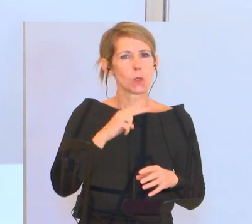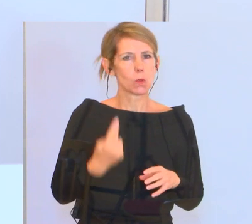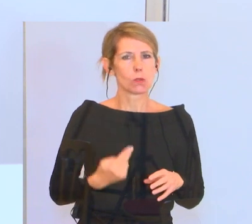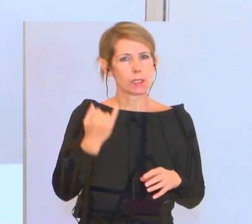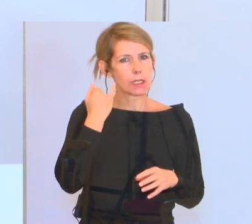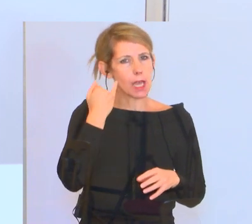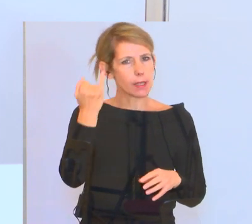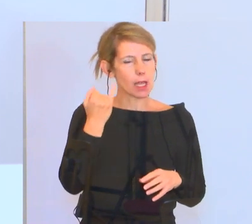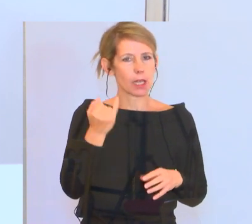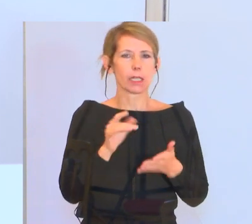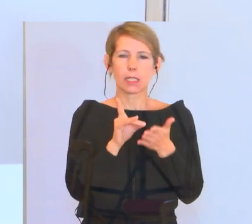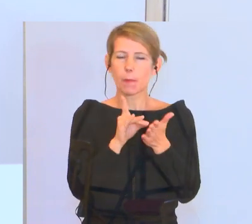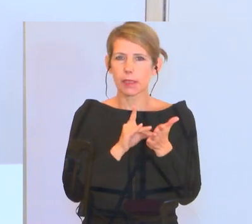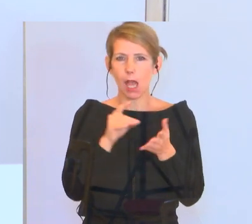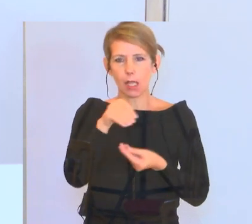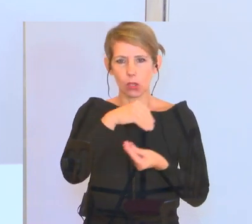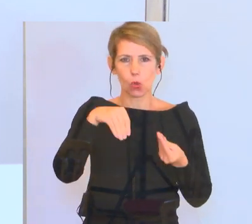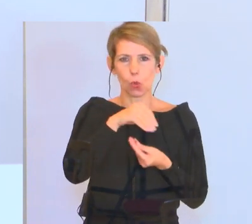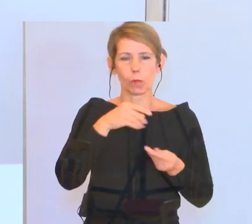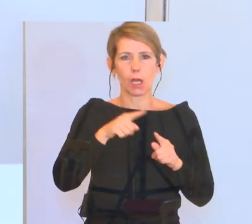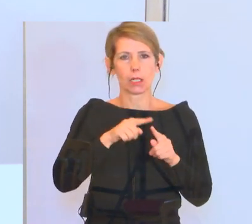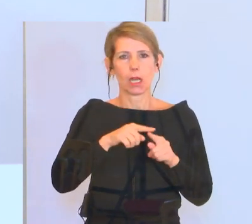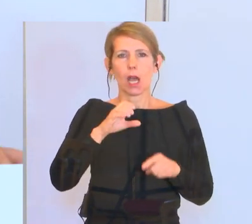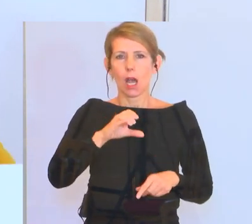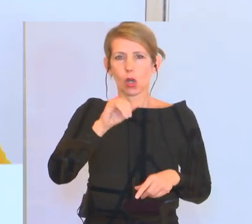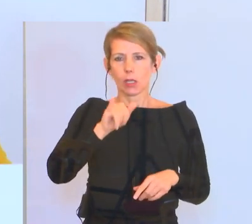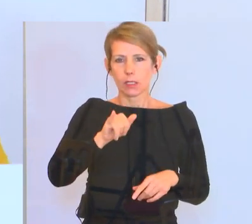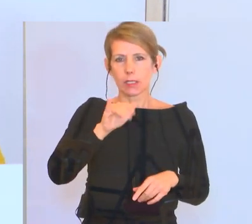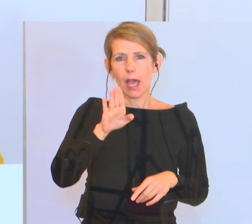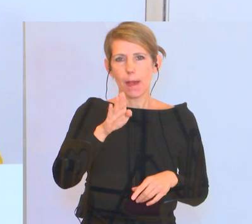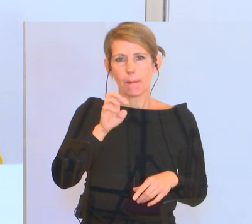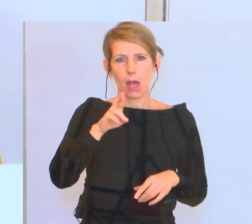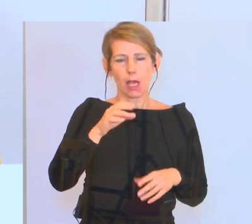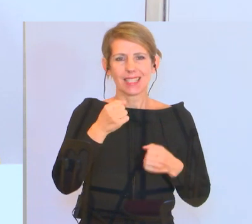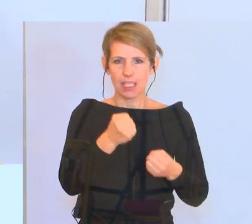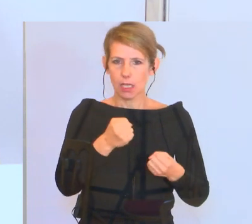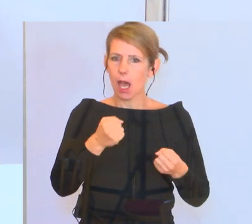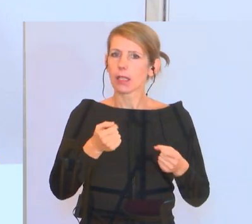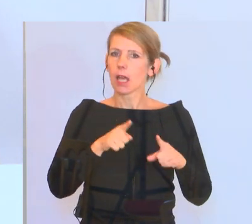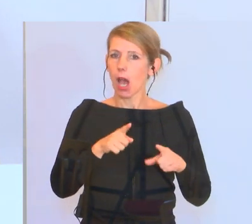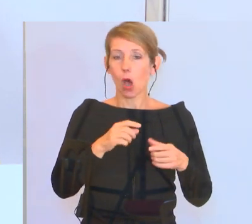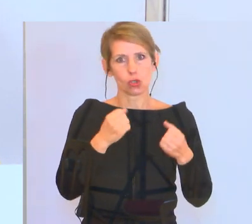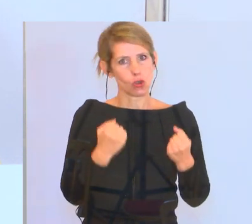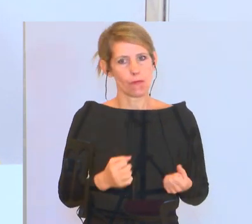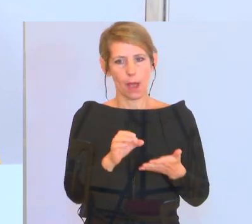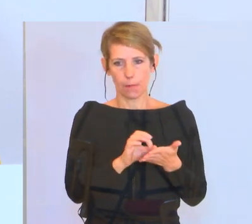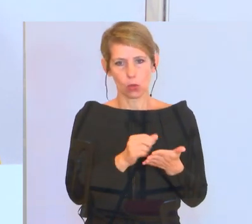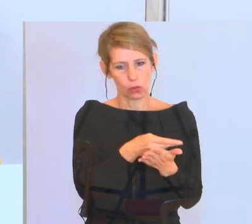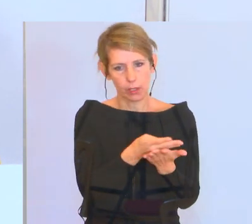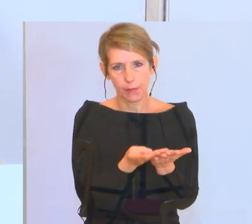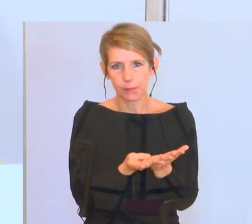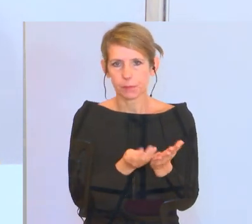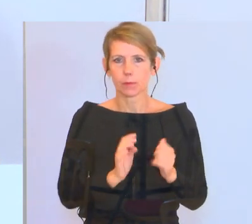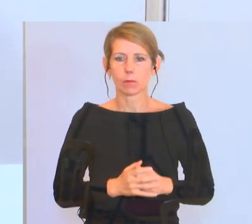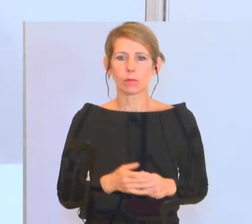dem Umgang von Daten und auch im Bereich Cybersicherheit als wichtige Schwerpunkte. Ein weiterer Punkt, der gelungen ist, zeigt auch,